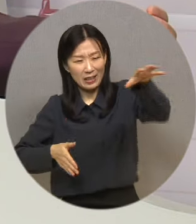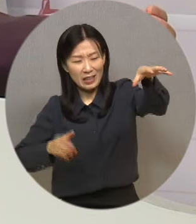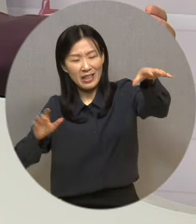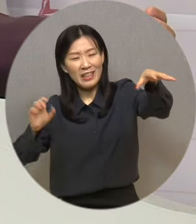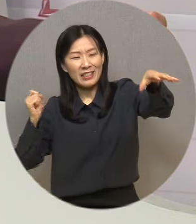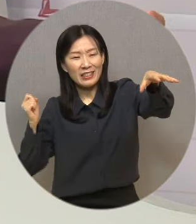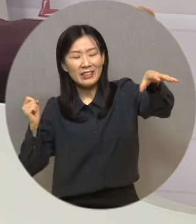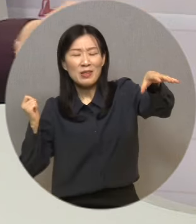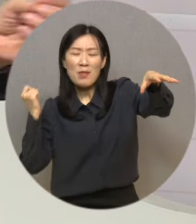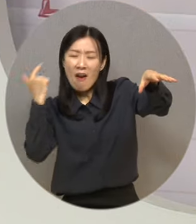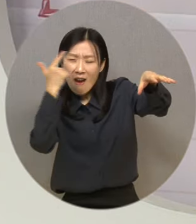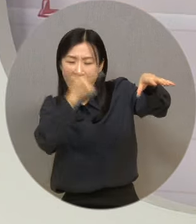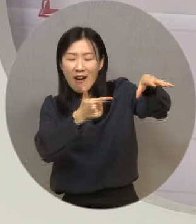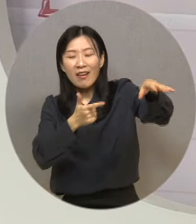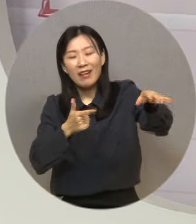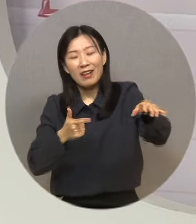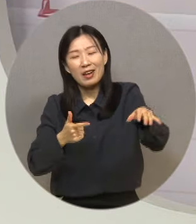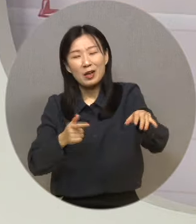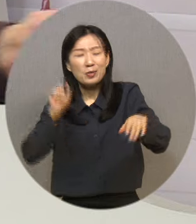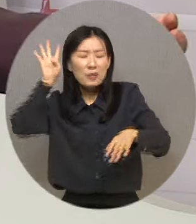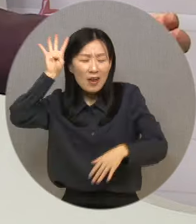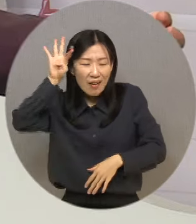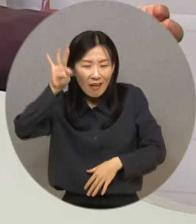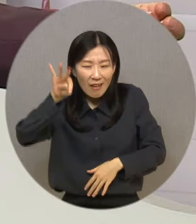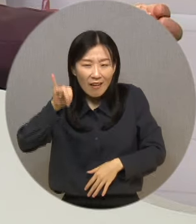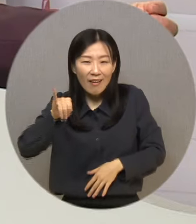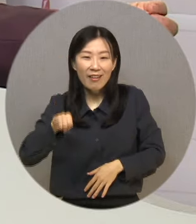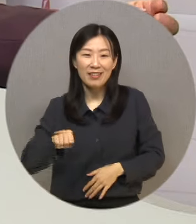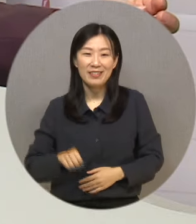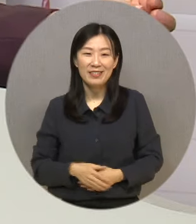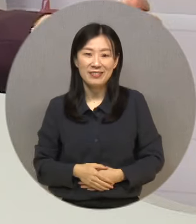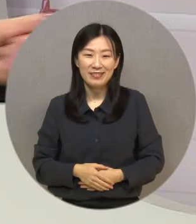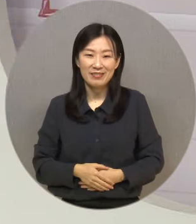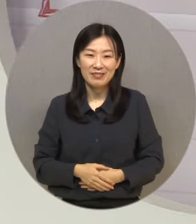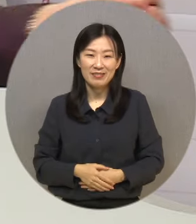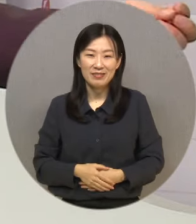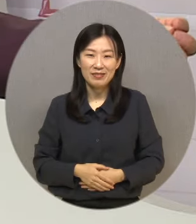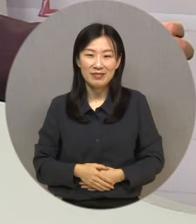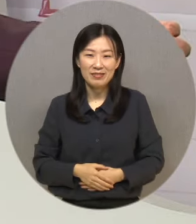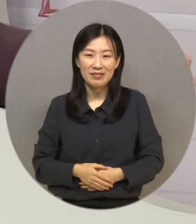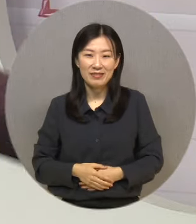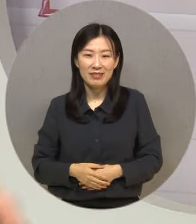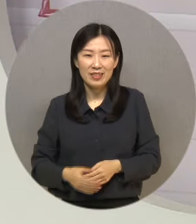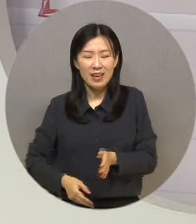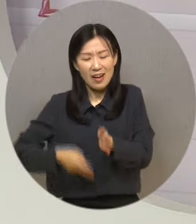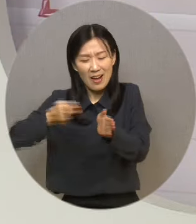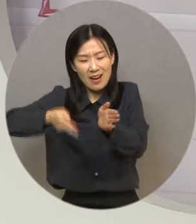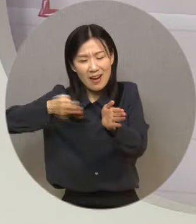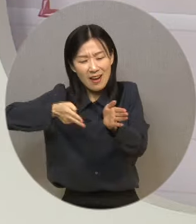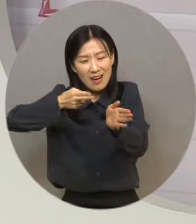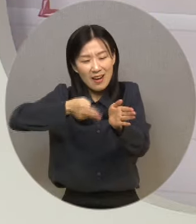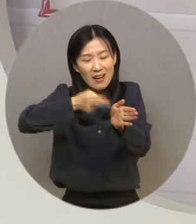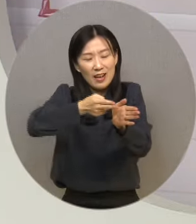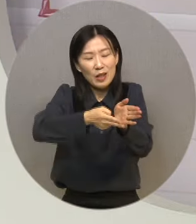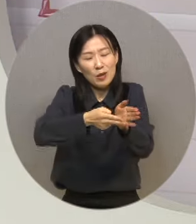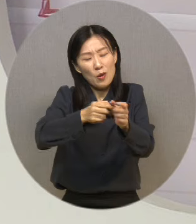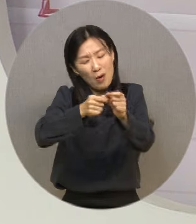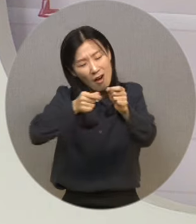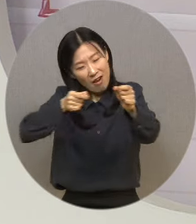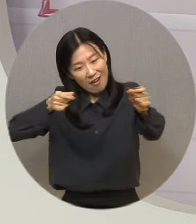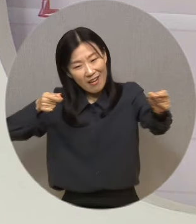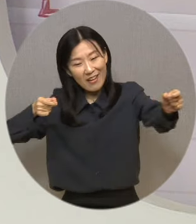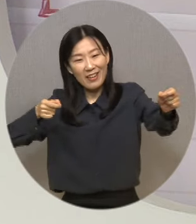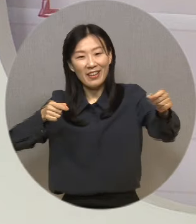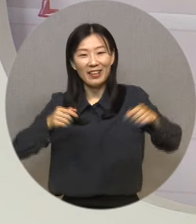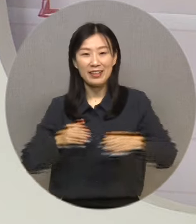이거 며칠 걸려 며칠. 한참 멀어요. 고속 도로를 뭐 막 초고속으로 가도 며칠 걸려. 야 네네네네. 힘드신데